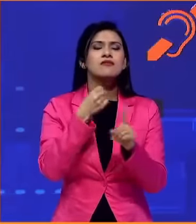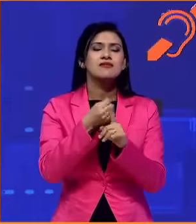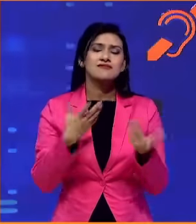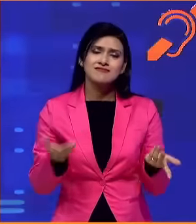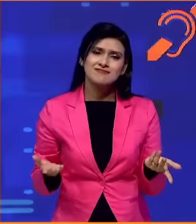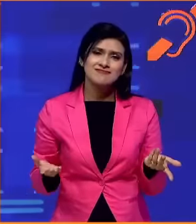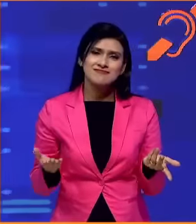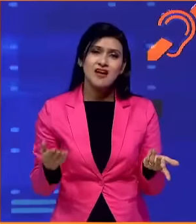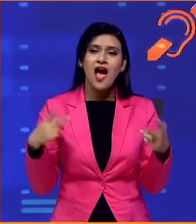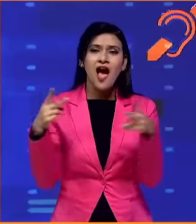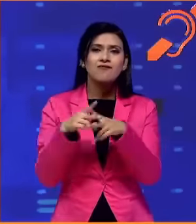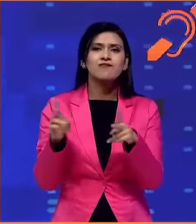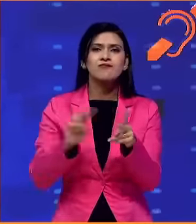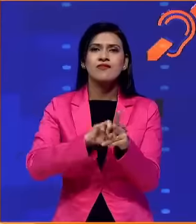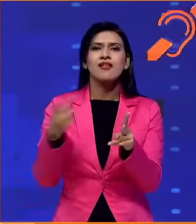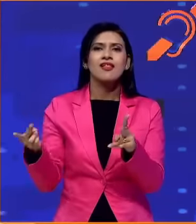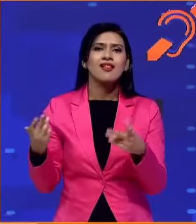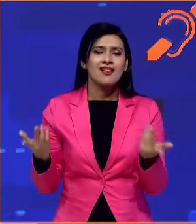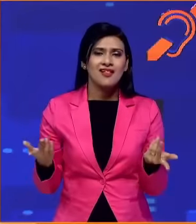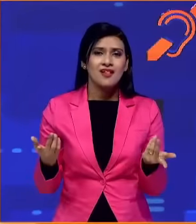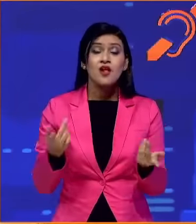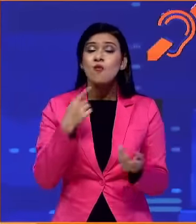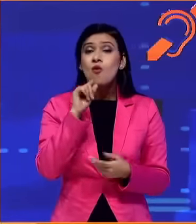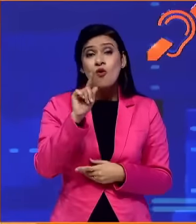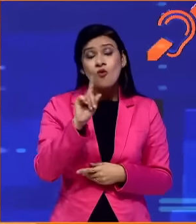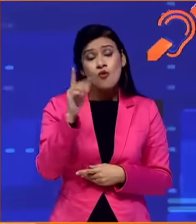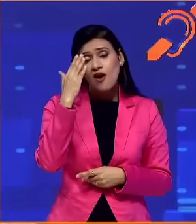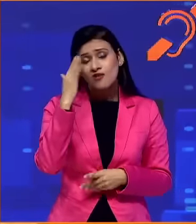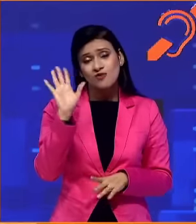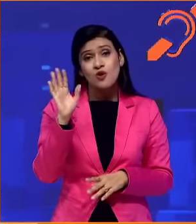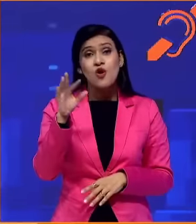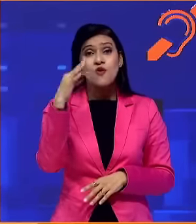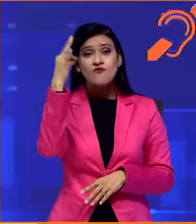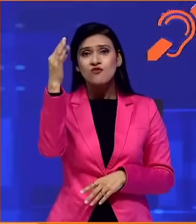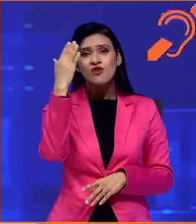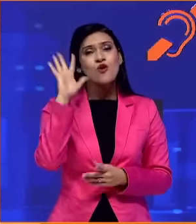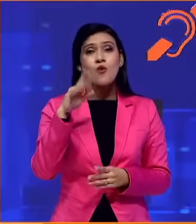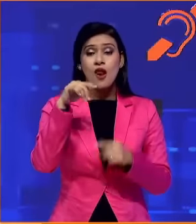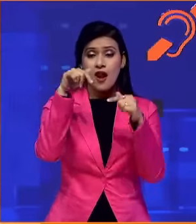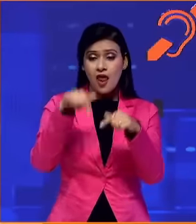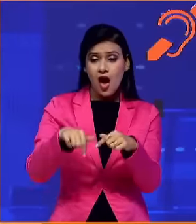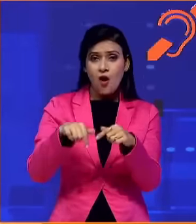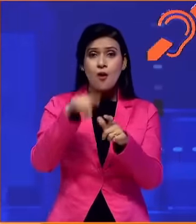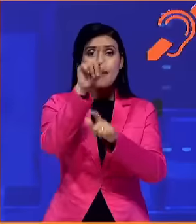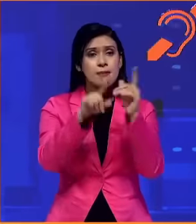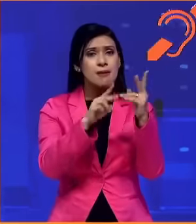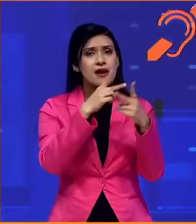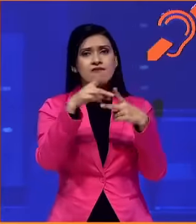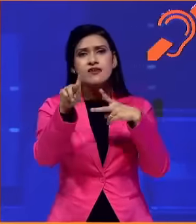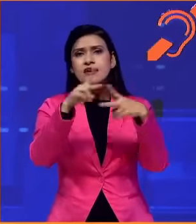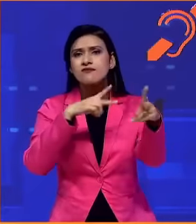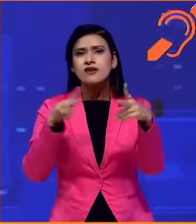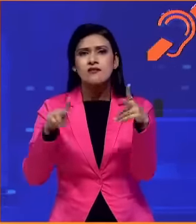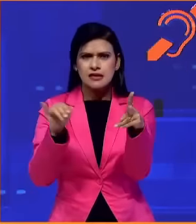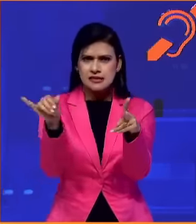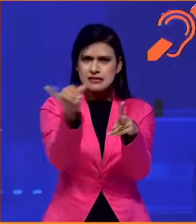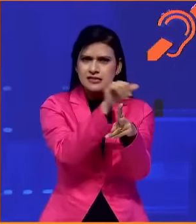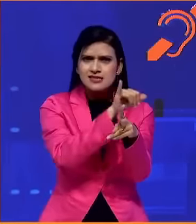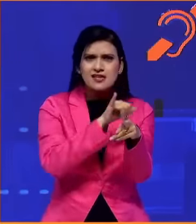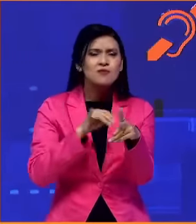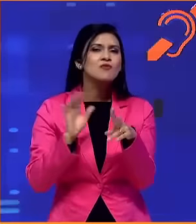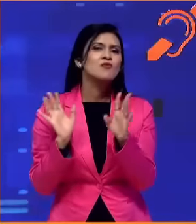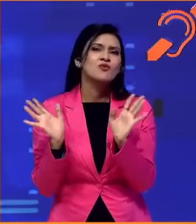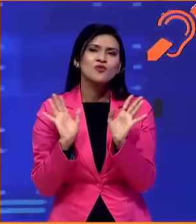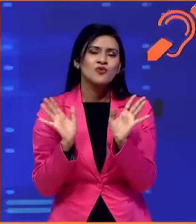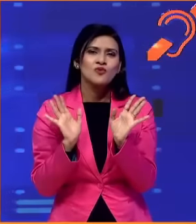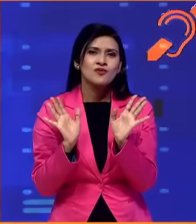भविष्यमेंक्याहोगाइसकीकोईगारंटीनहींहोती।हमें वर्तमानमेंजोसहीहैवहीकरनाचाहिए,और हरव्यक्तिअलगहोताहै।आप सिर्फएकव्यक्तिकेआधारपरसभी